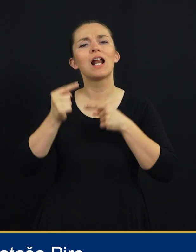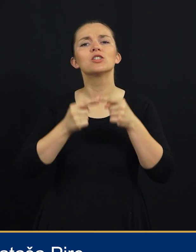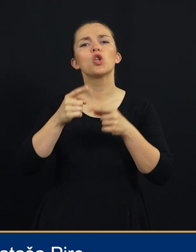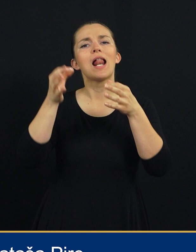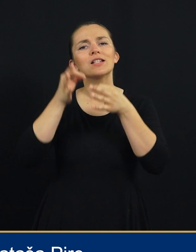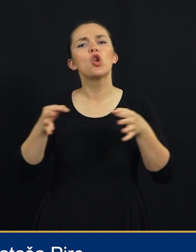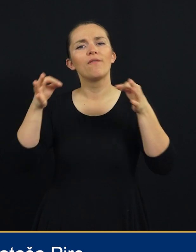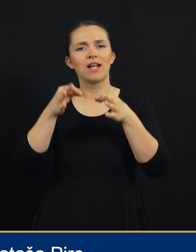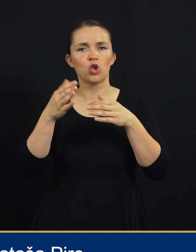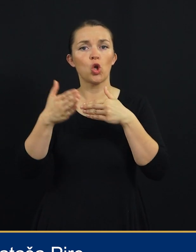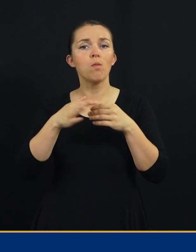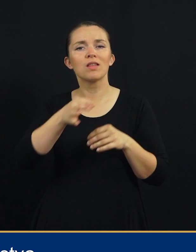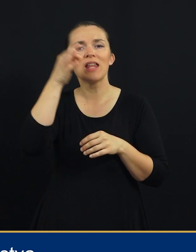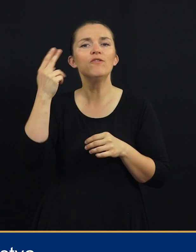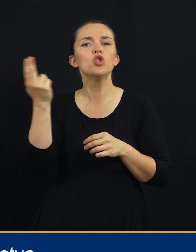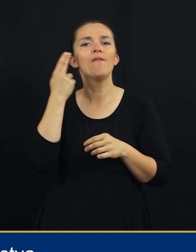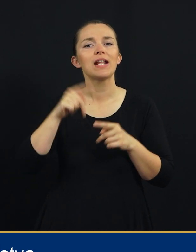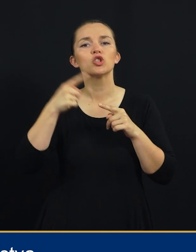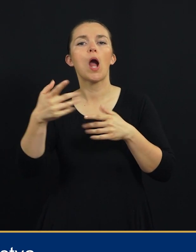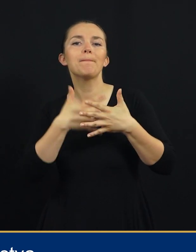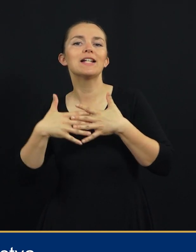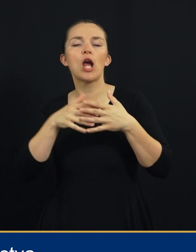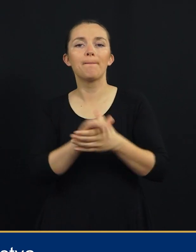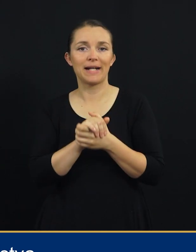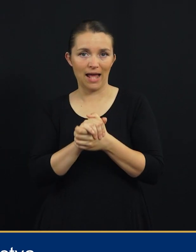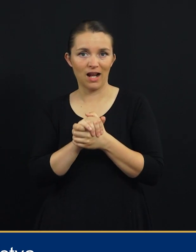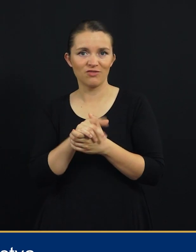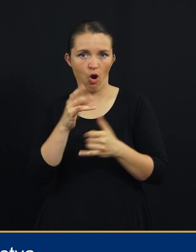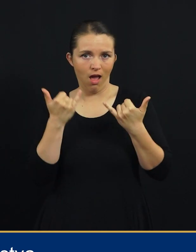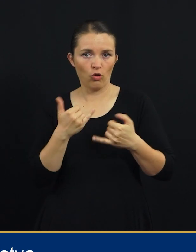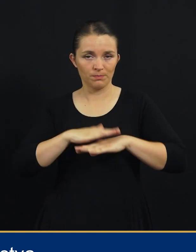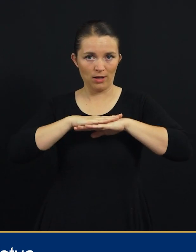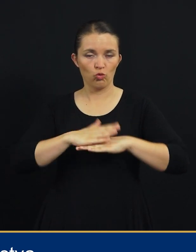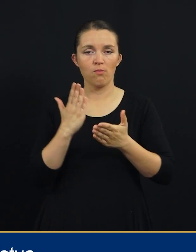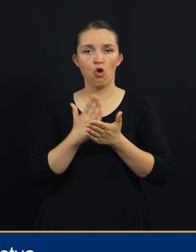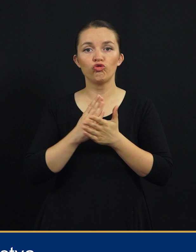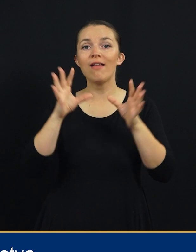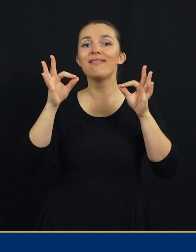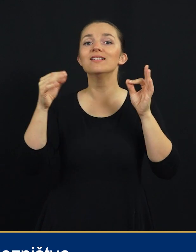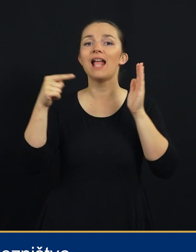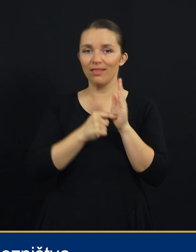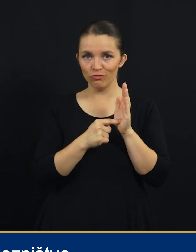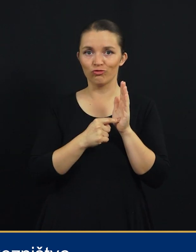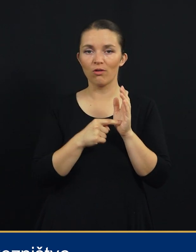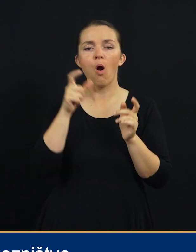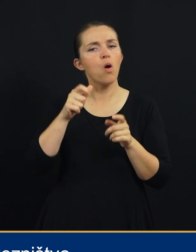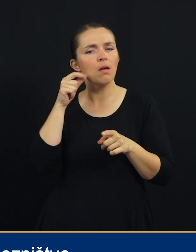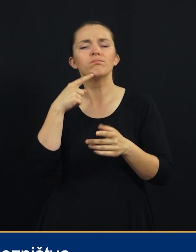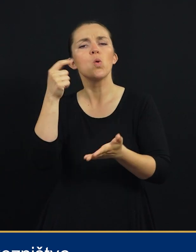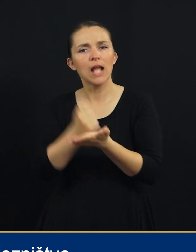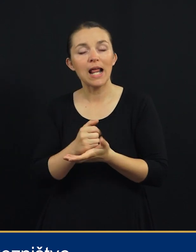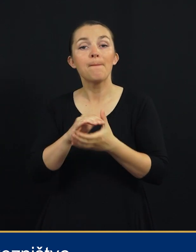tradicionalni slovesnosti ob dnevu slovensko-ameriškega prijateljstva, ki ga letos obeležujemo že 10., poudarila, da